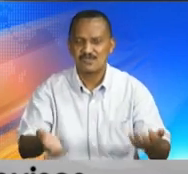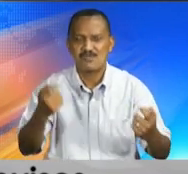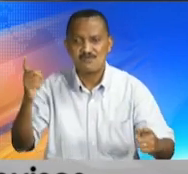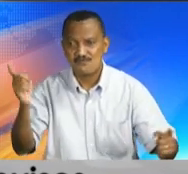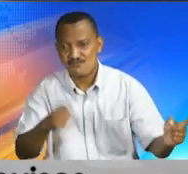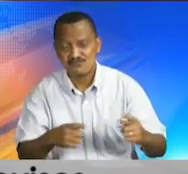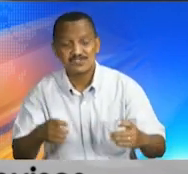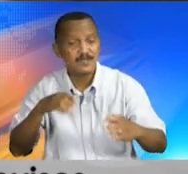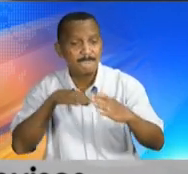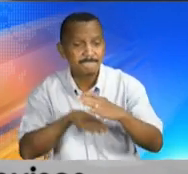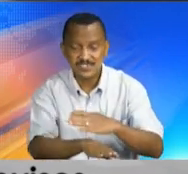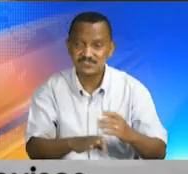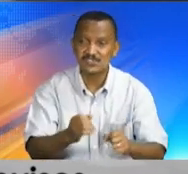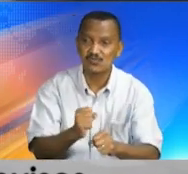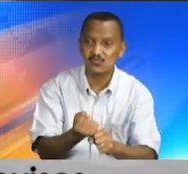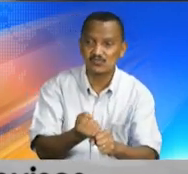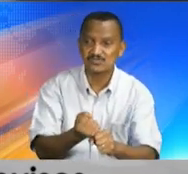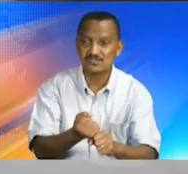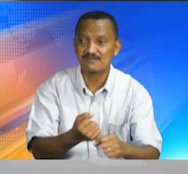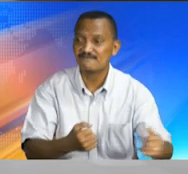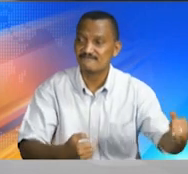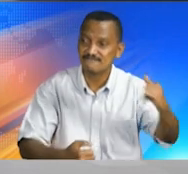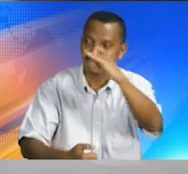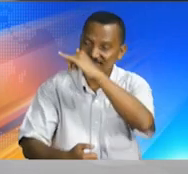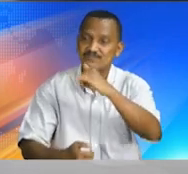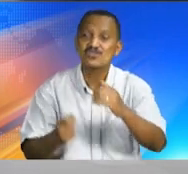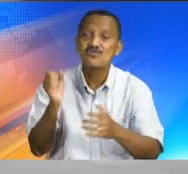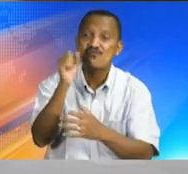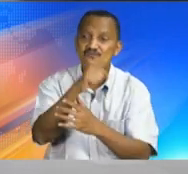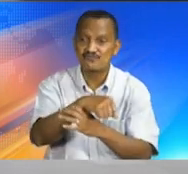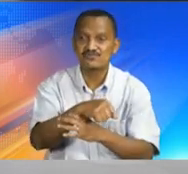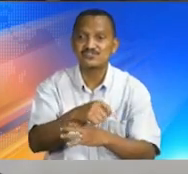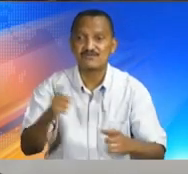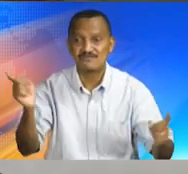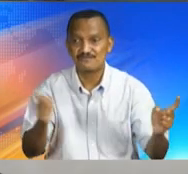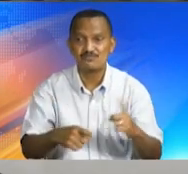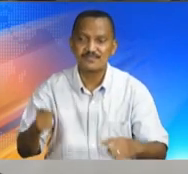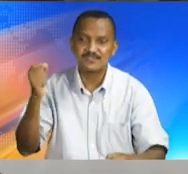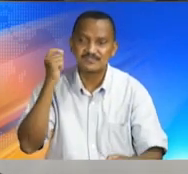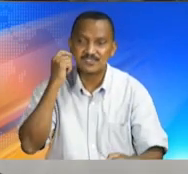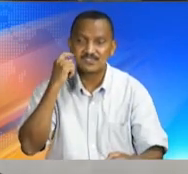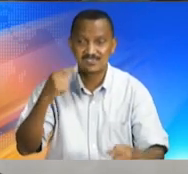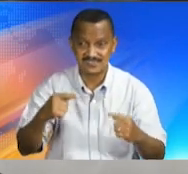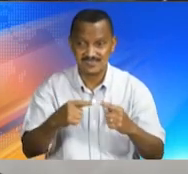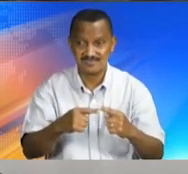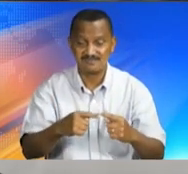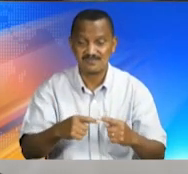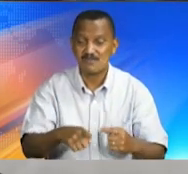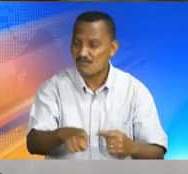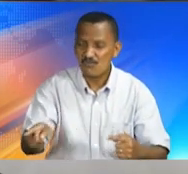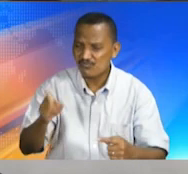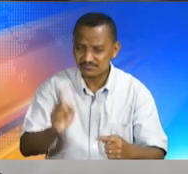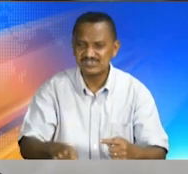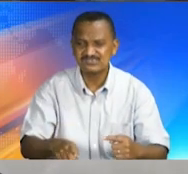hiditra hatrany a amin'ny fanondranana ny vokatra azo avy amin'ny fiompiana tantely. Eo anatrehan'ny fisian'ireo mpanao osoka ny